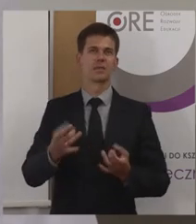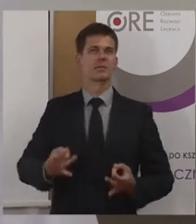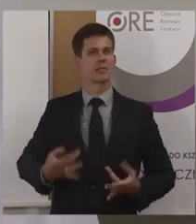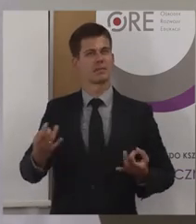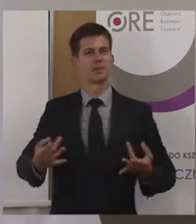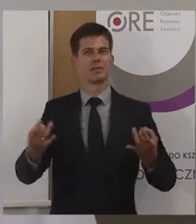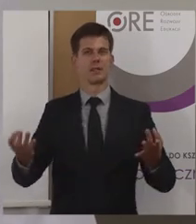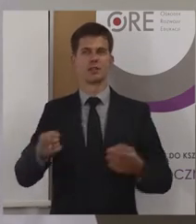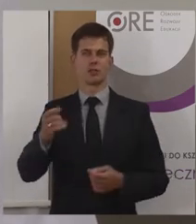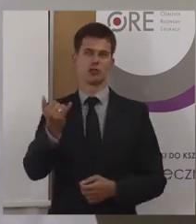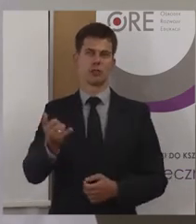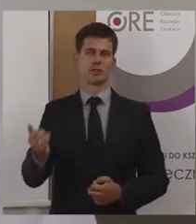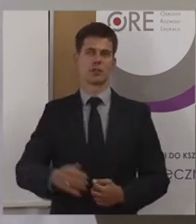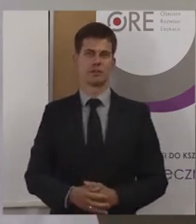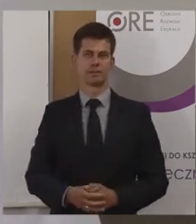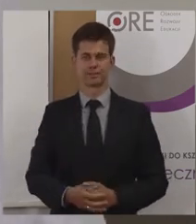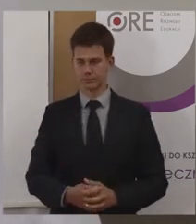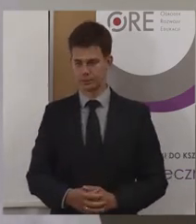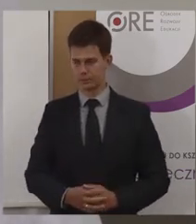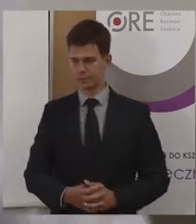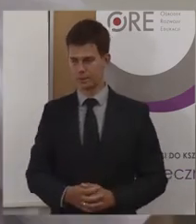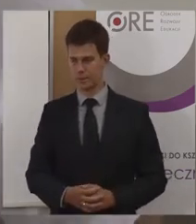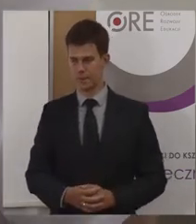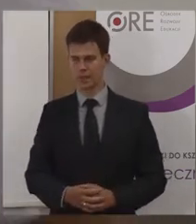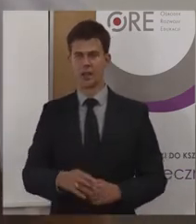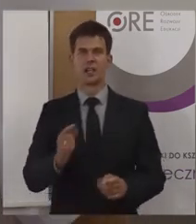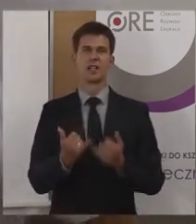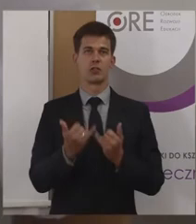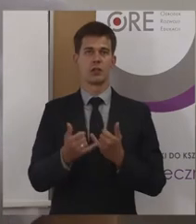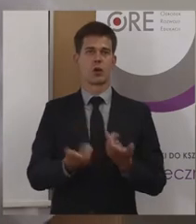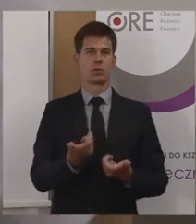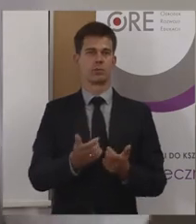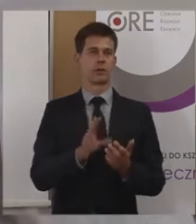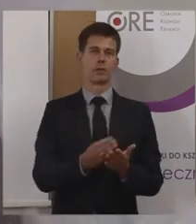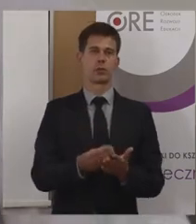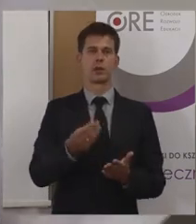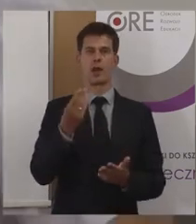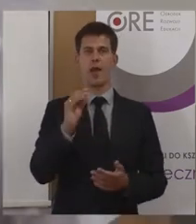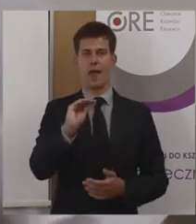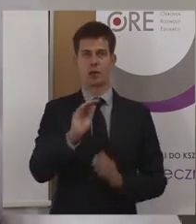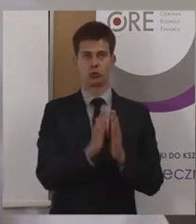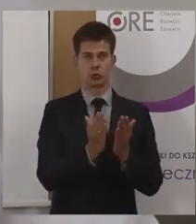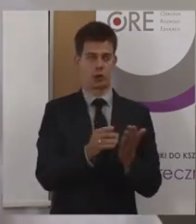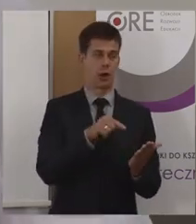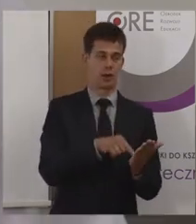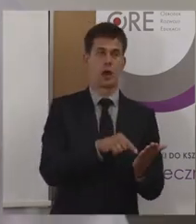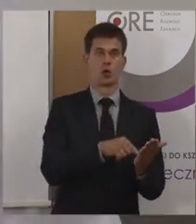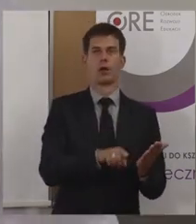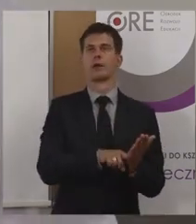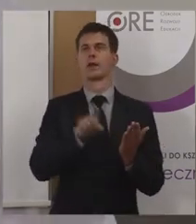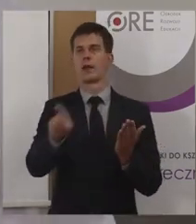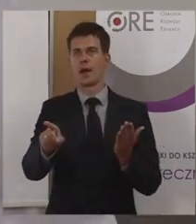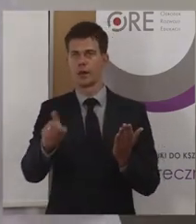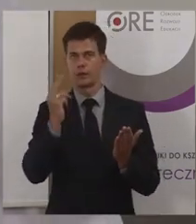zdecydować na tworzenie równoległych ćwiczeń, znacząco podraża cały projekt.